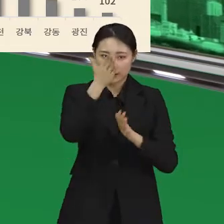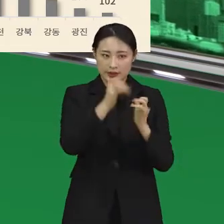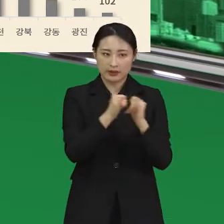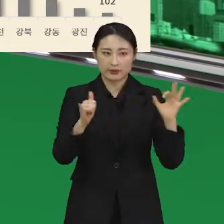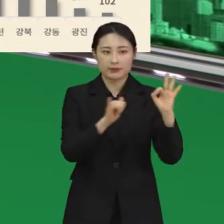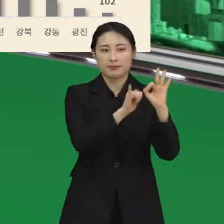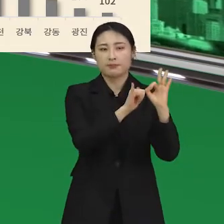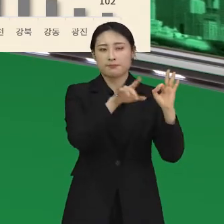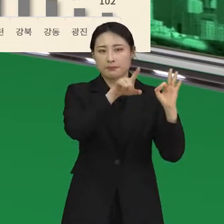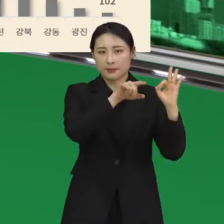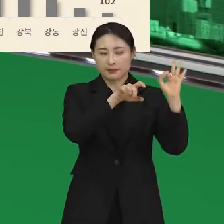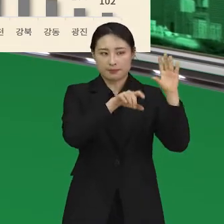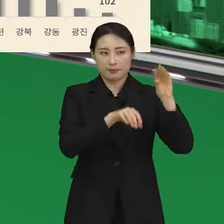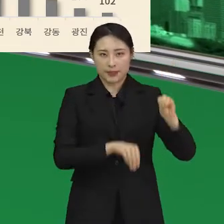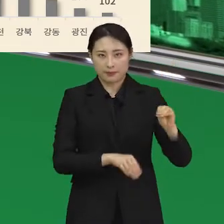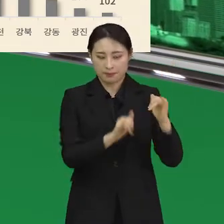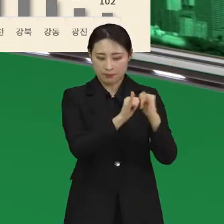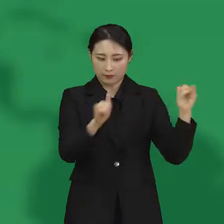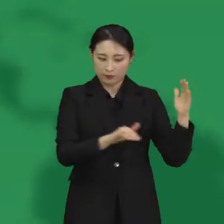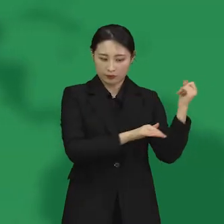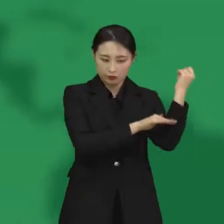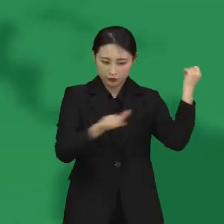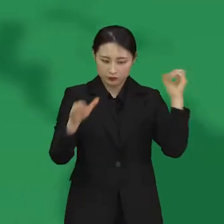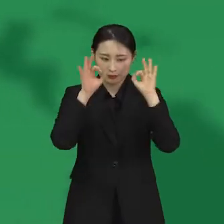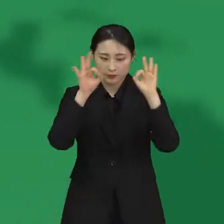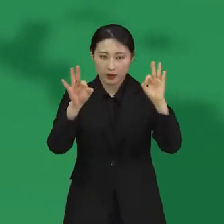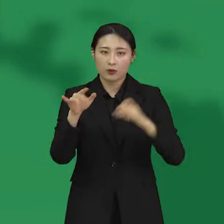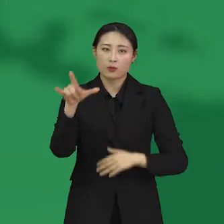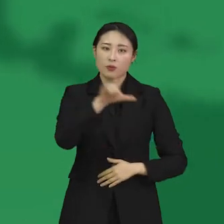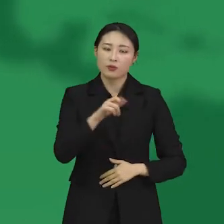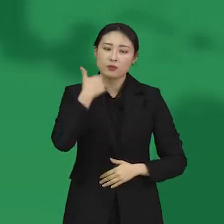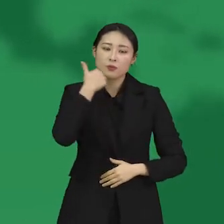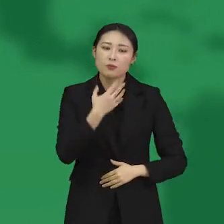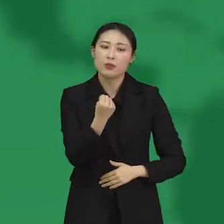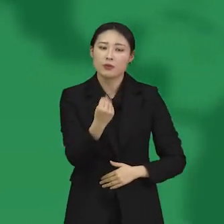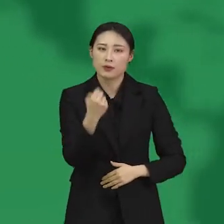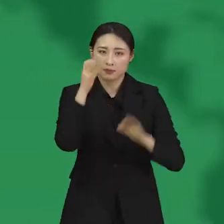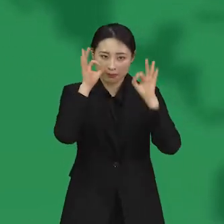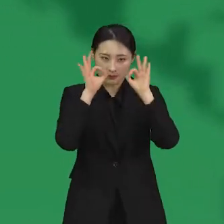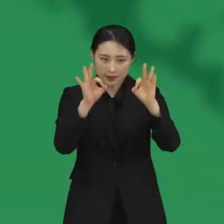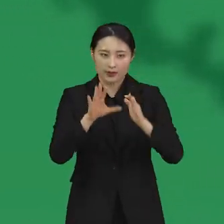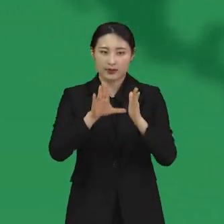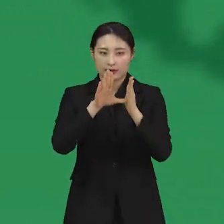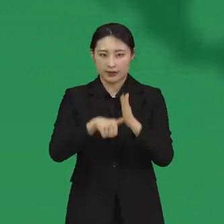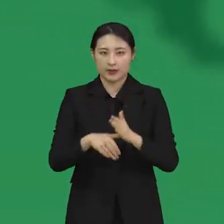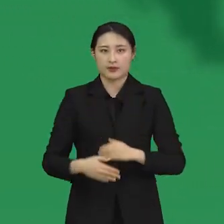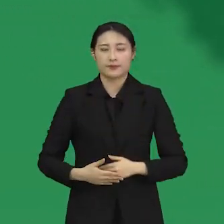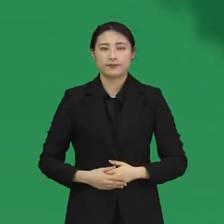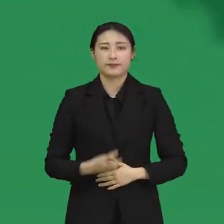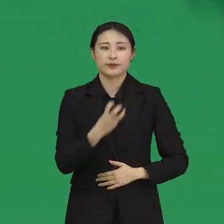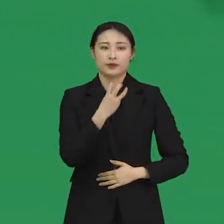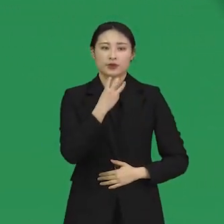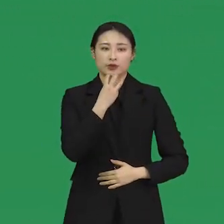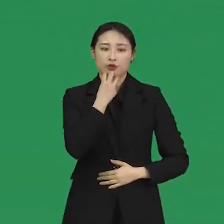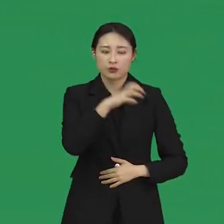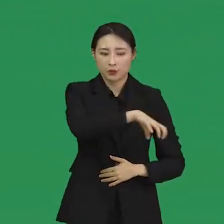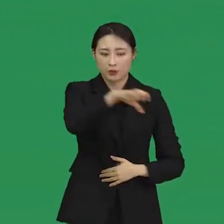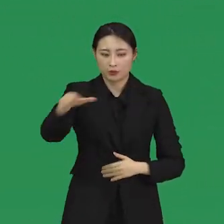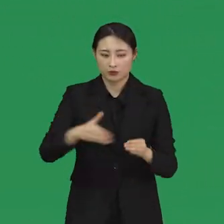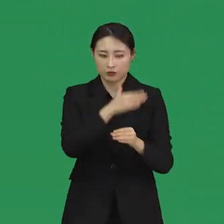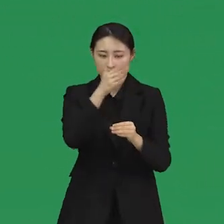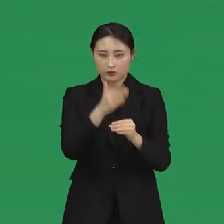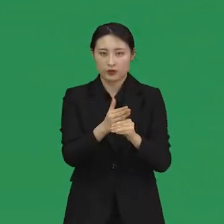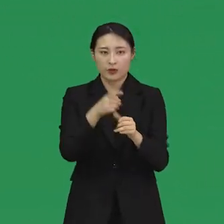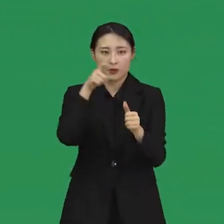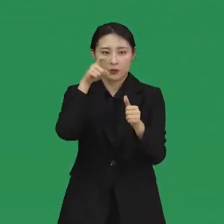확진자 발생률을 집계한 바에 따르면 지난 1일부터 13일까지 서울 25개 자치구 중